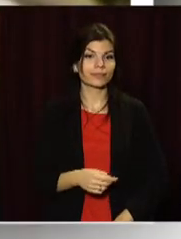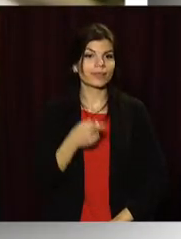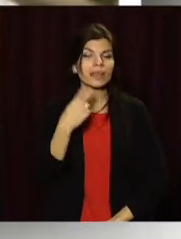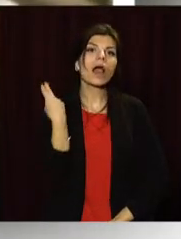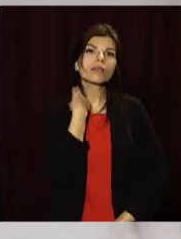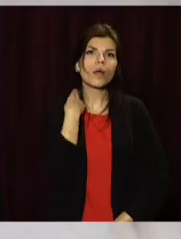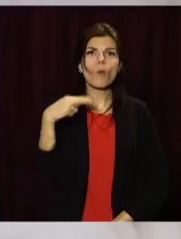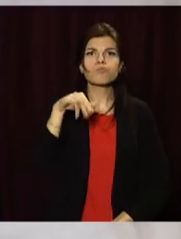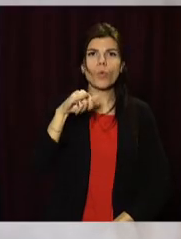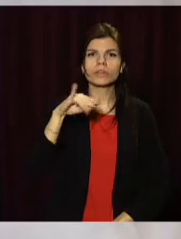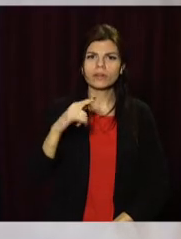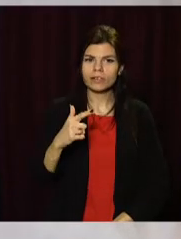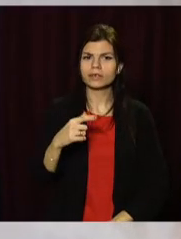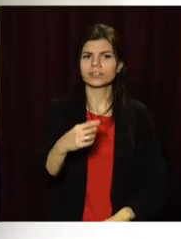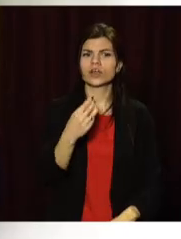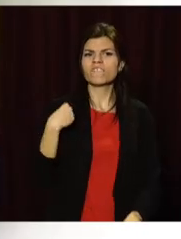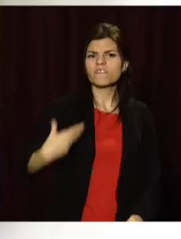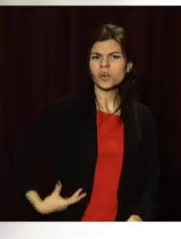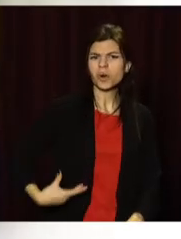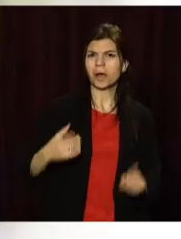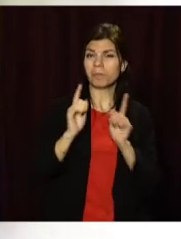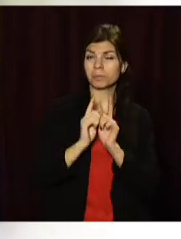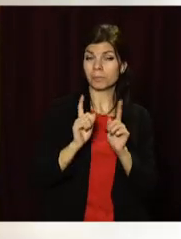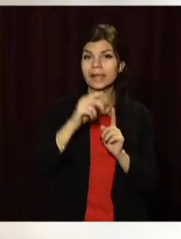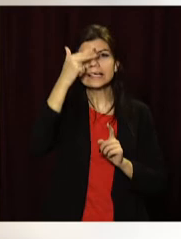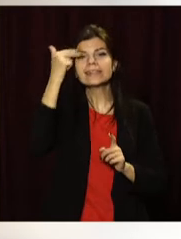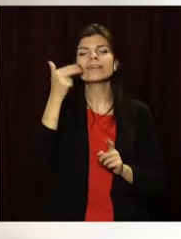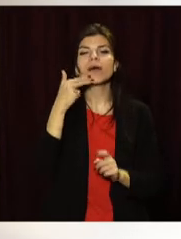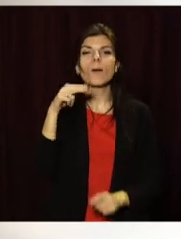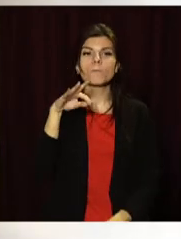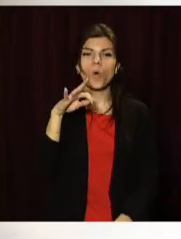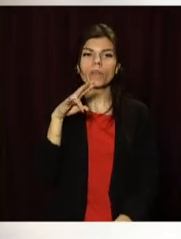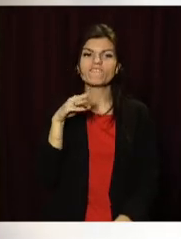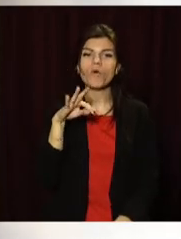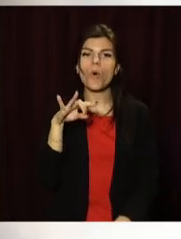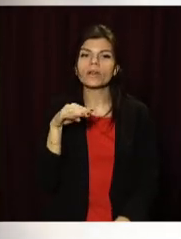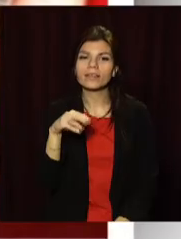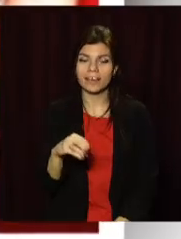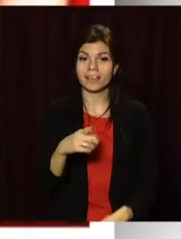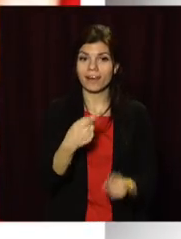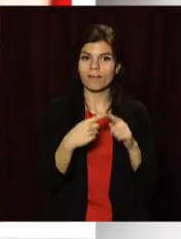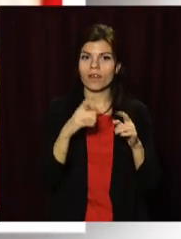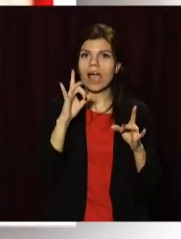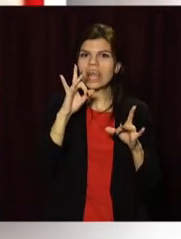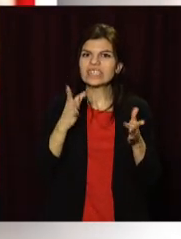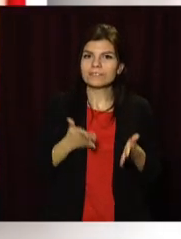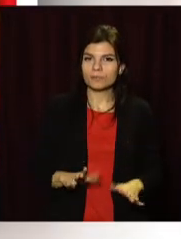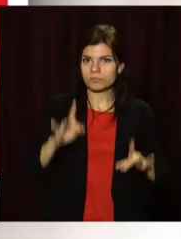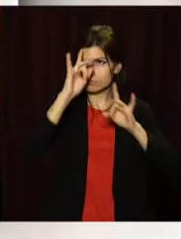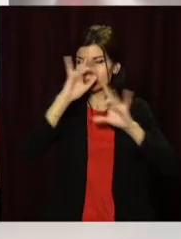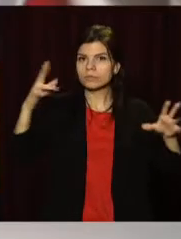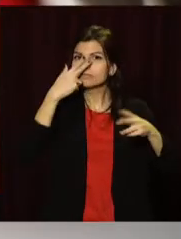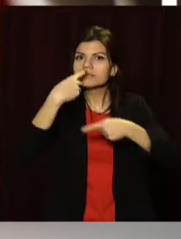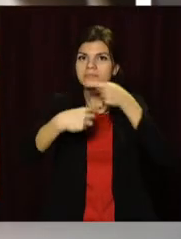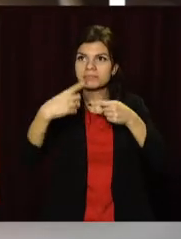Англійський пудинг, німецький штолен, французьке поліно та італійське панфорте. Готувати кекси на Різдво – популярна традиція по